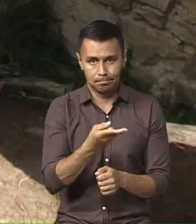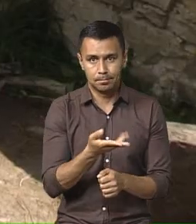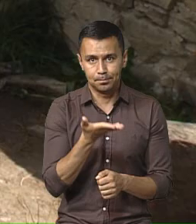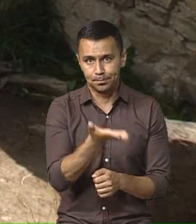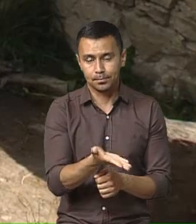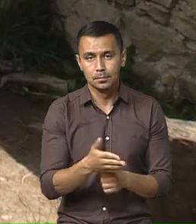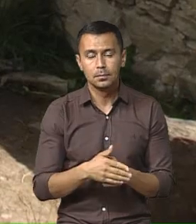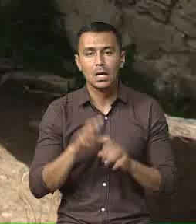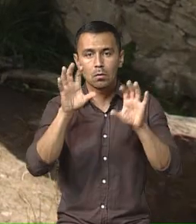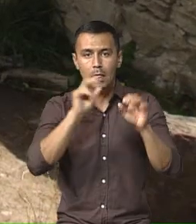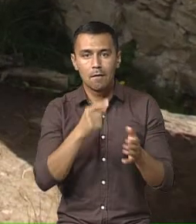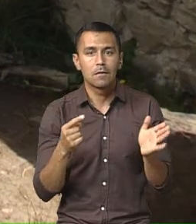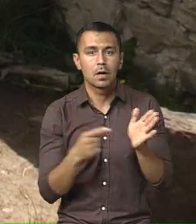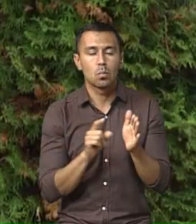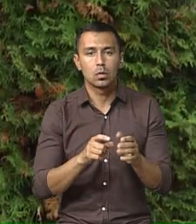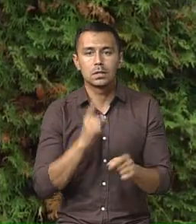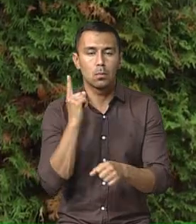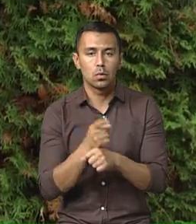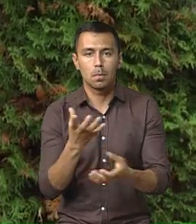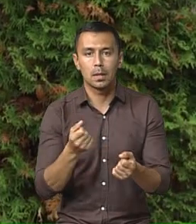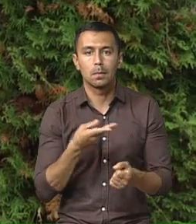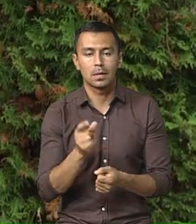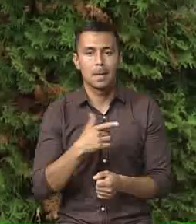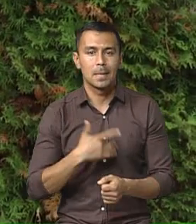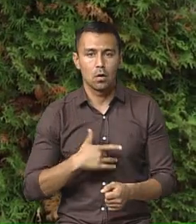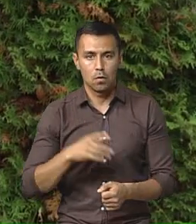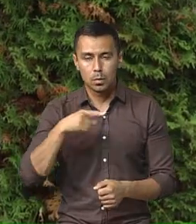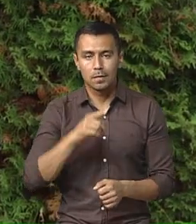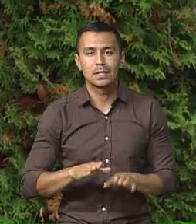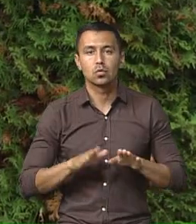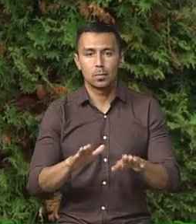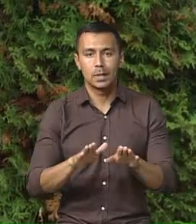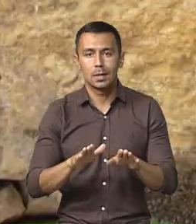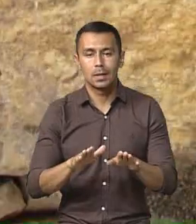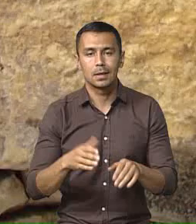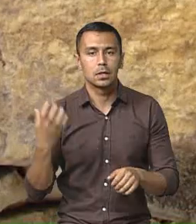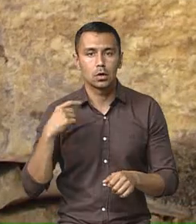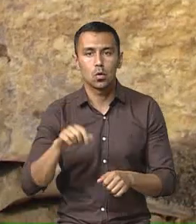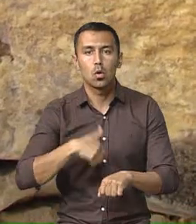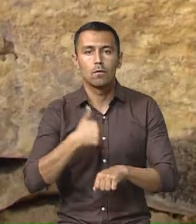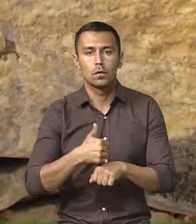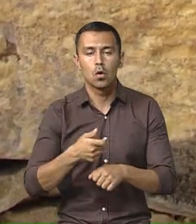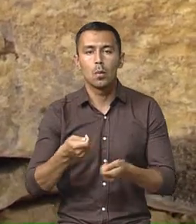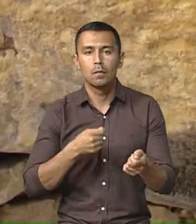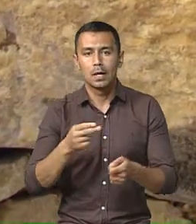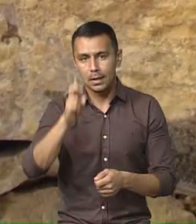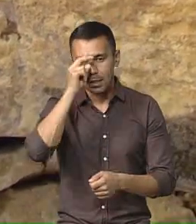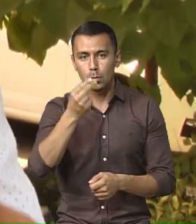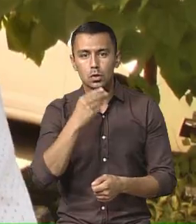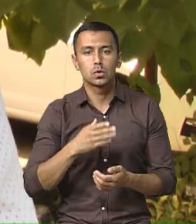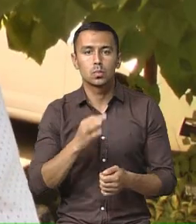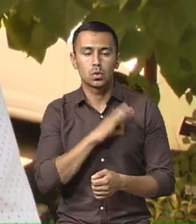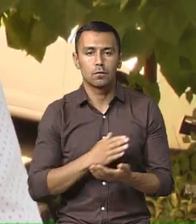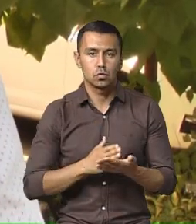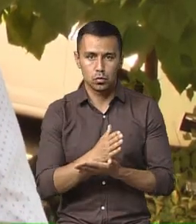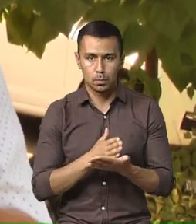У законодавстві не вказано про заборону брати плату за мінеральну воду, розповідає заступник начальника головного управління Держпродспоживслужби в Хмельницькій області